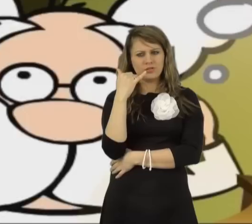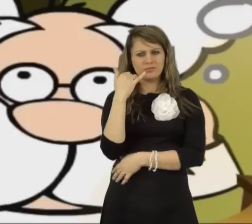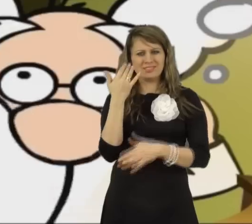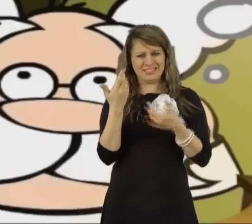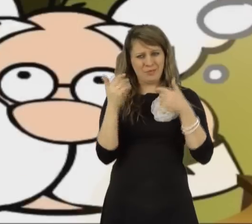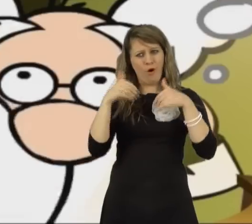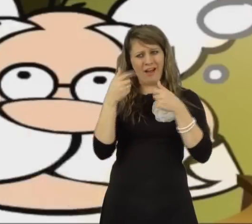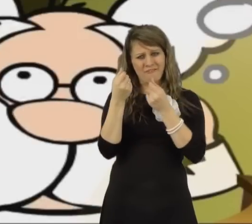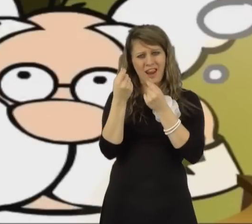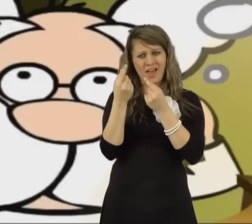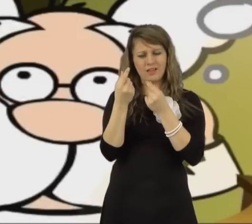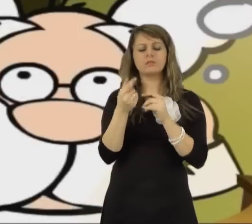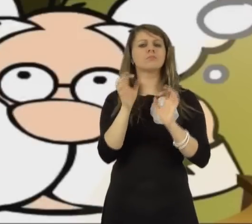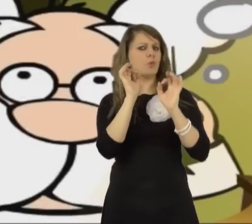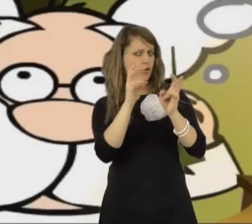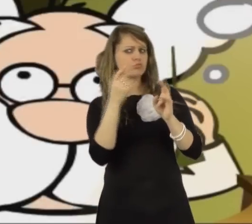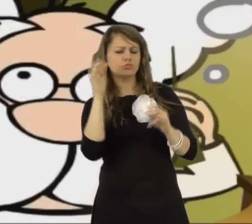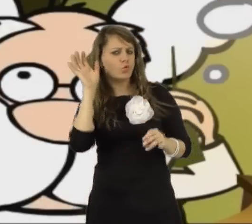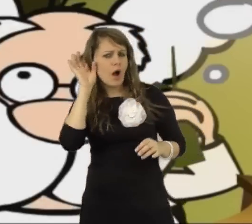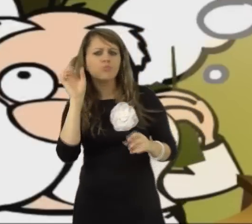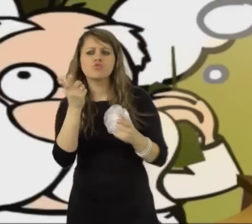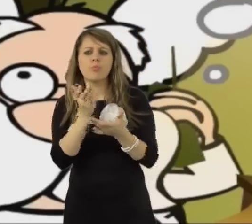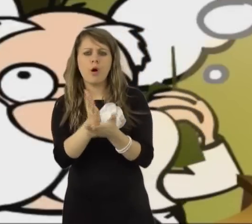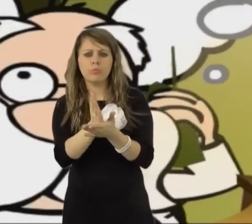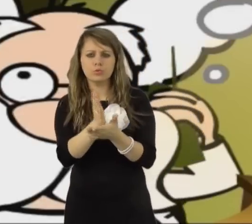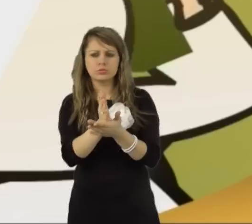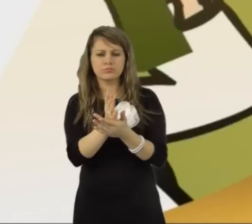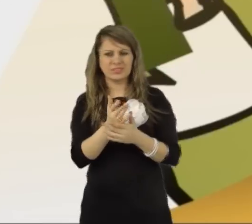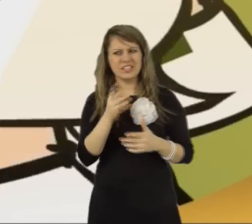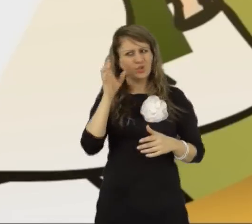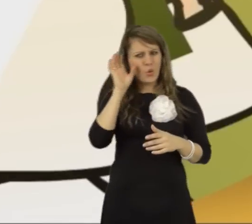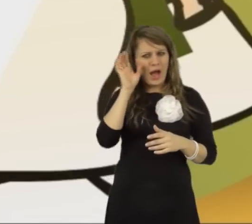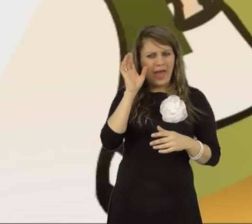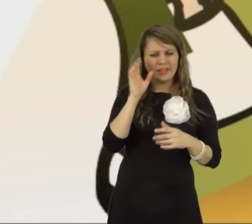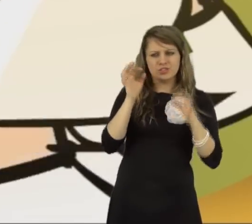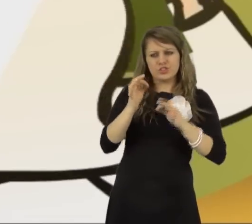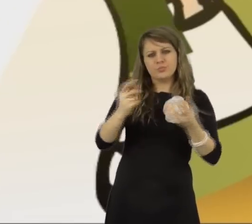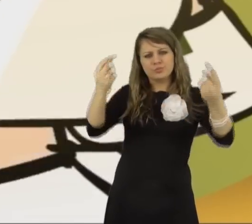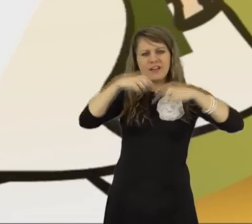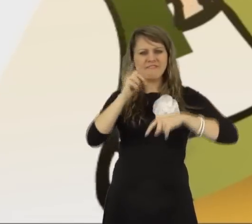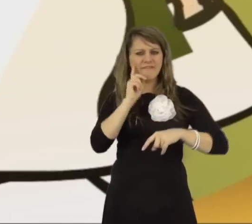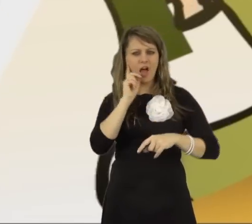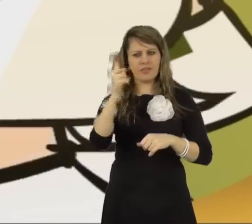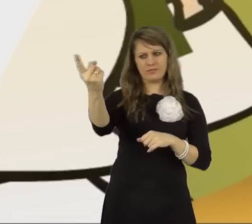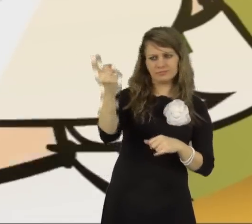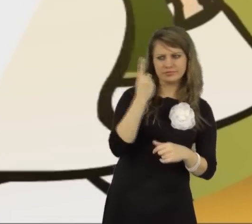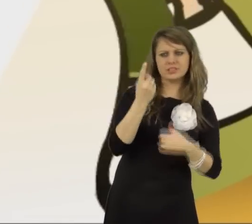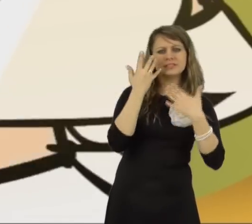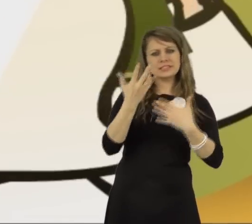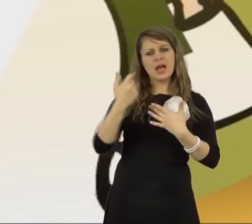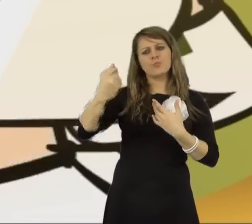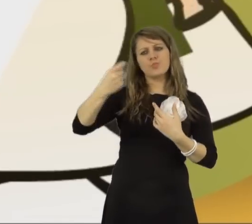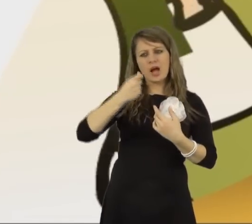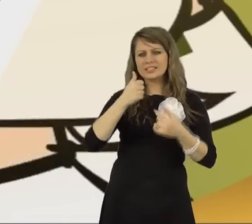Eugeniusz, nie przeszkadzam? Nie, słucham. W czym ci mogę pomóc? Słuchaj, przyszedł tu jeden gość, klient, i